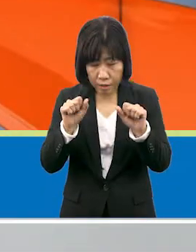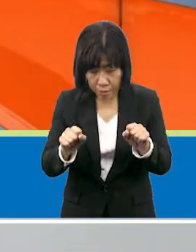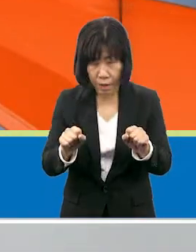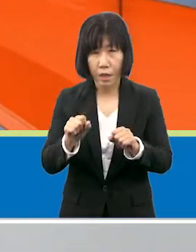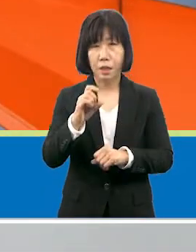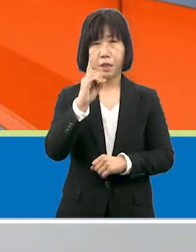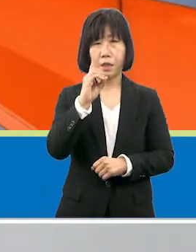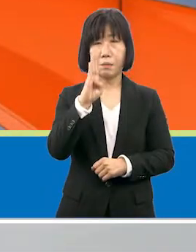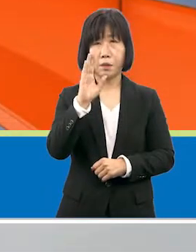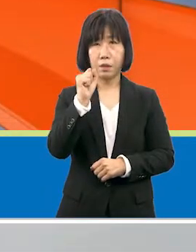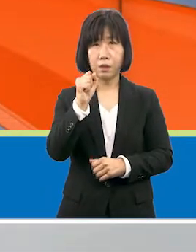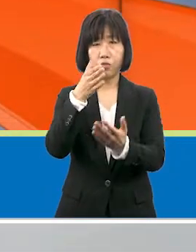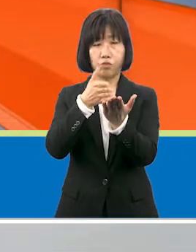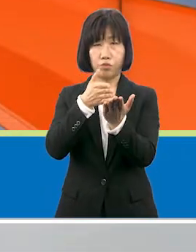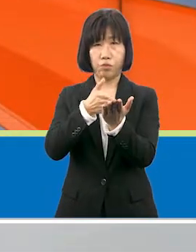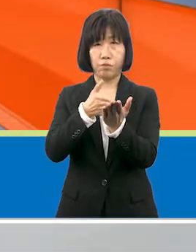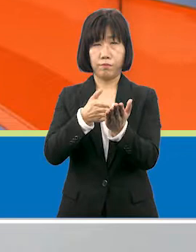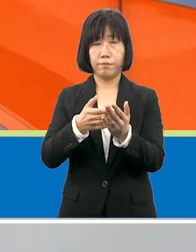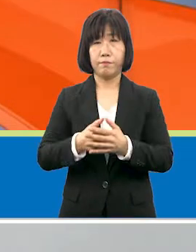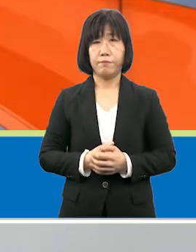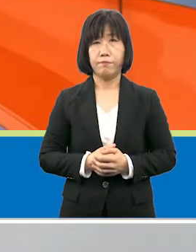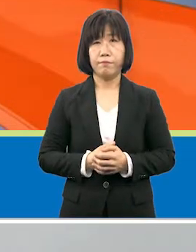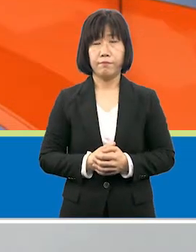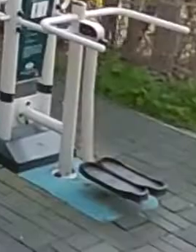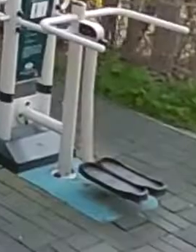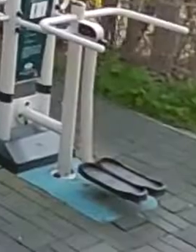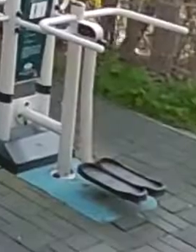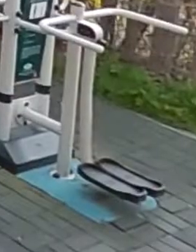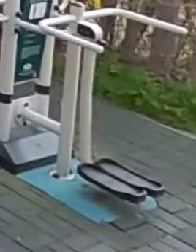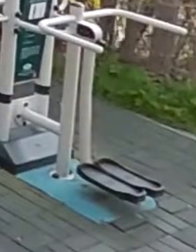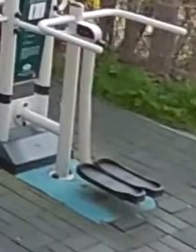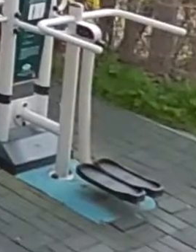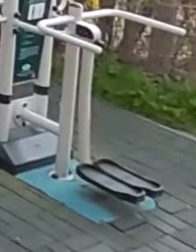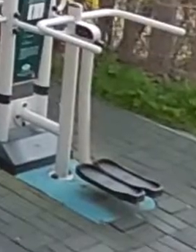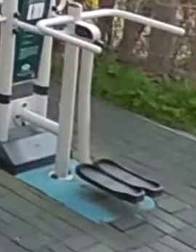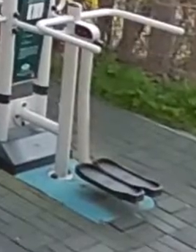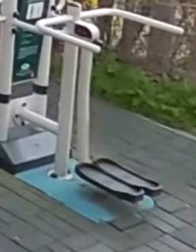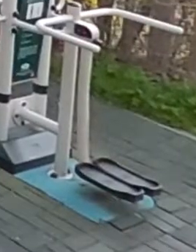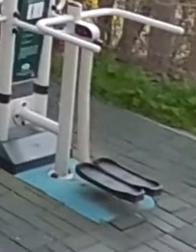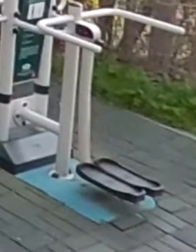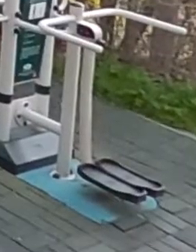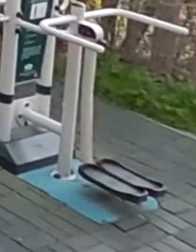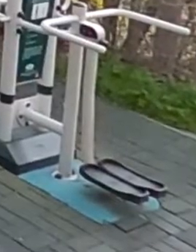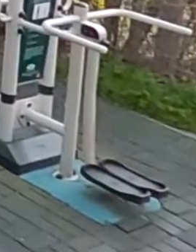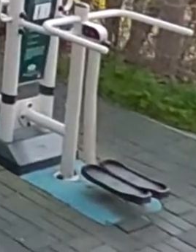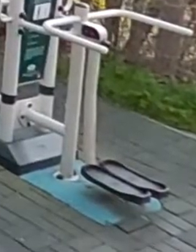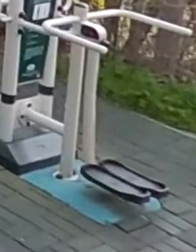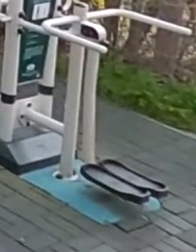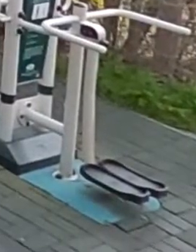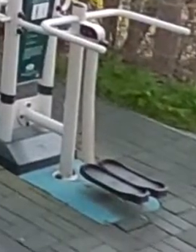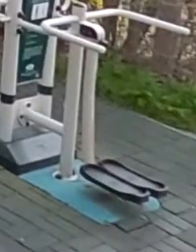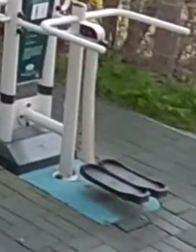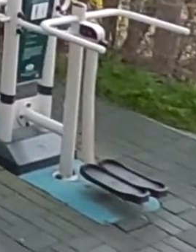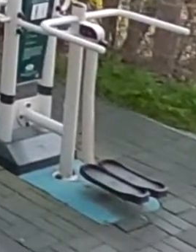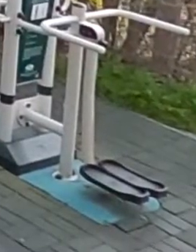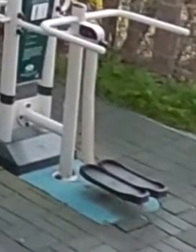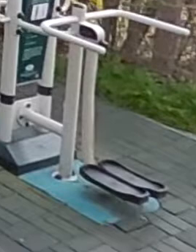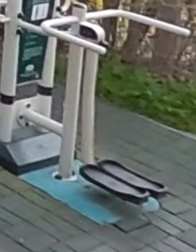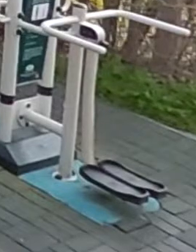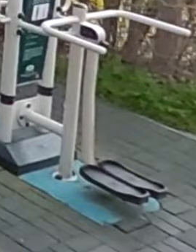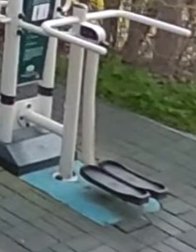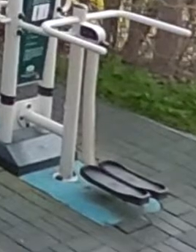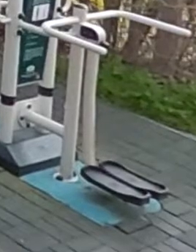여러분 안녕하십니까 dbs 주간 뉴스 입니다 코로나 외부의 영향으로 휴관 중인 자치회관